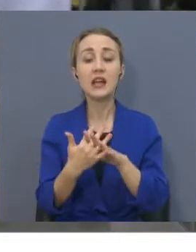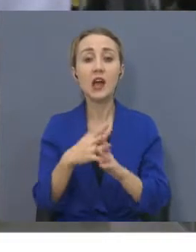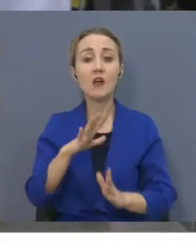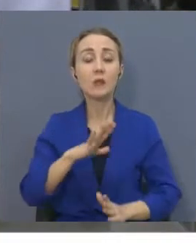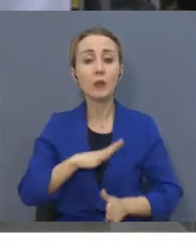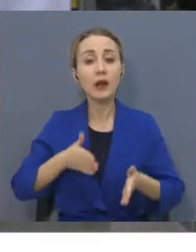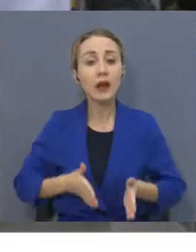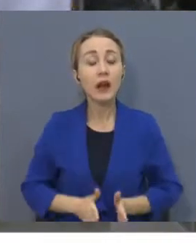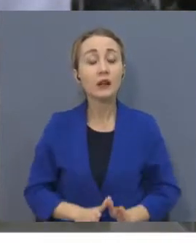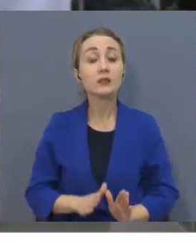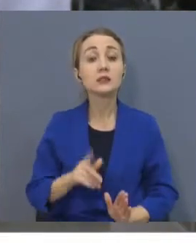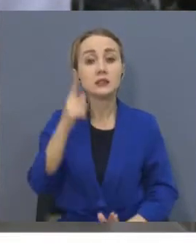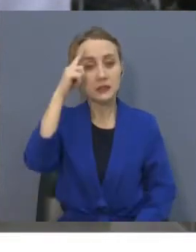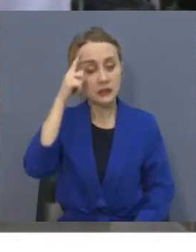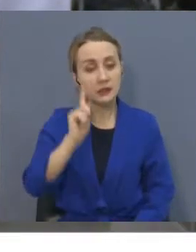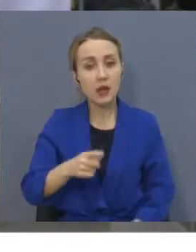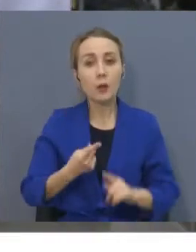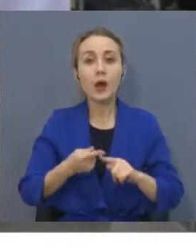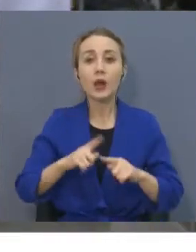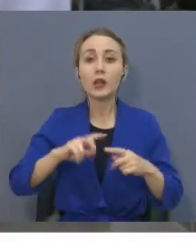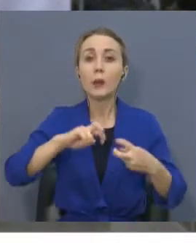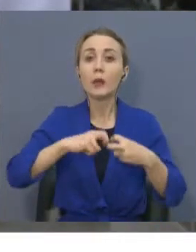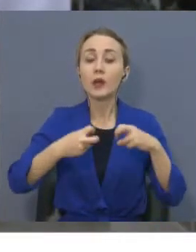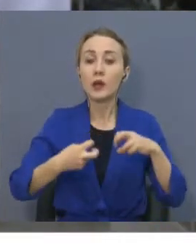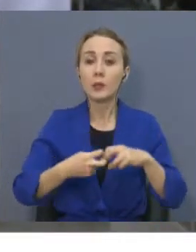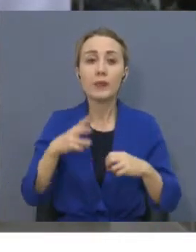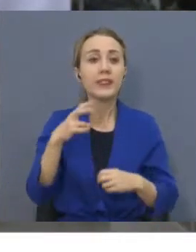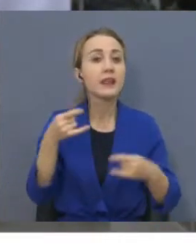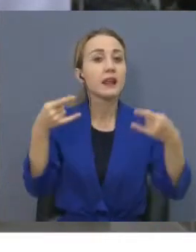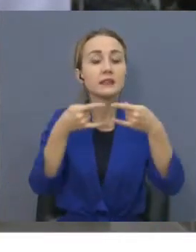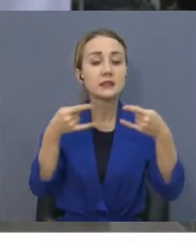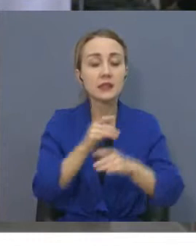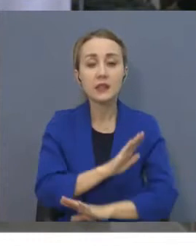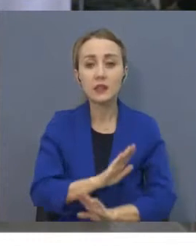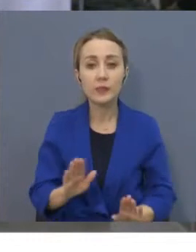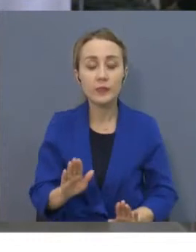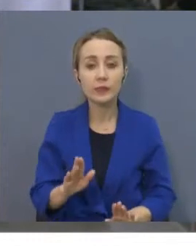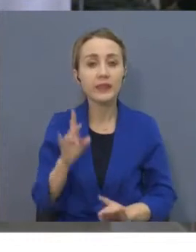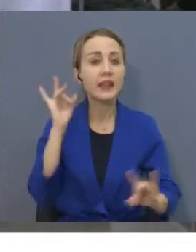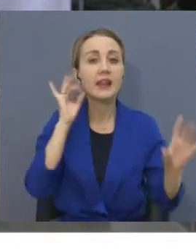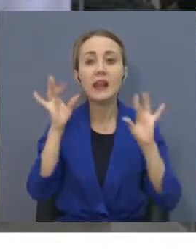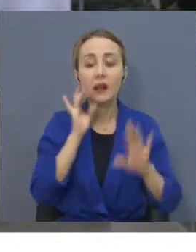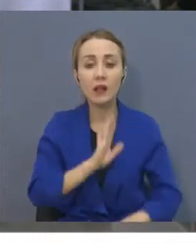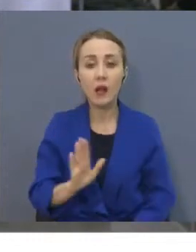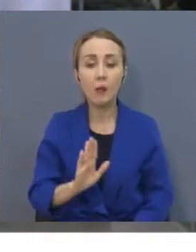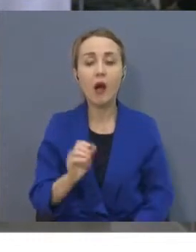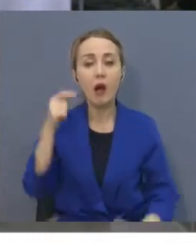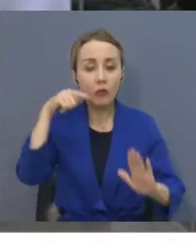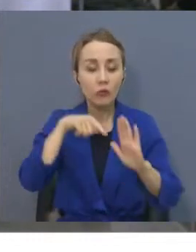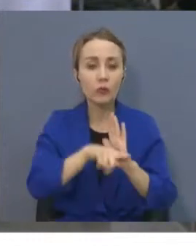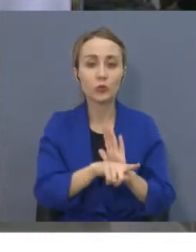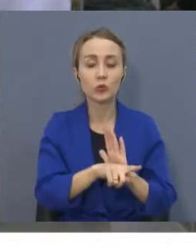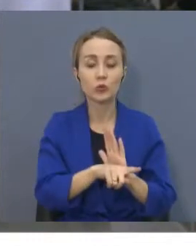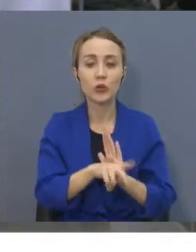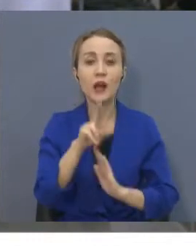и знаем эту проблему не с телевидения, не с рекламы, а снутри,